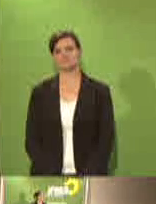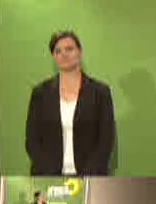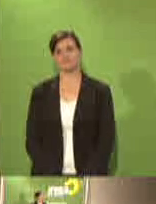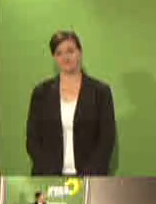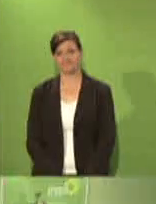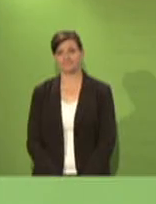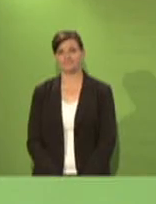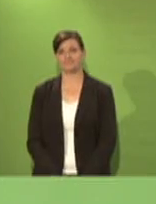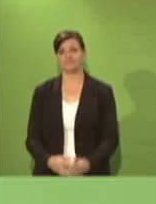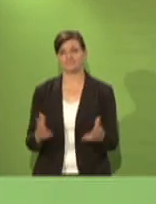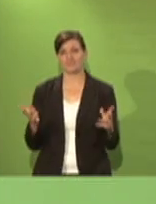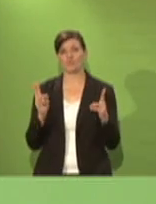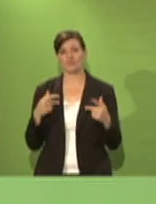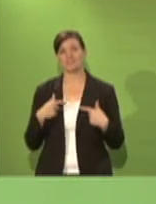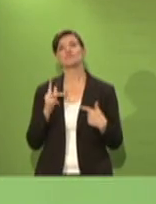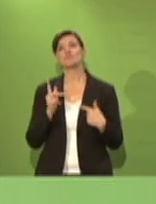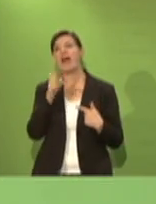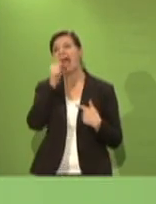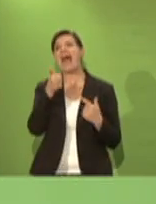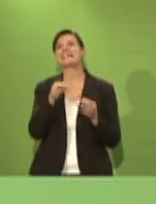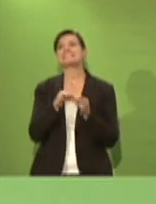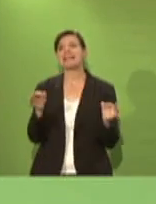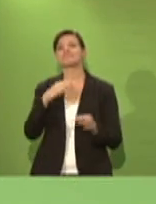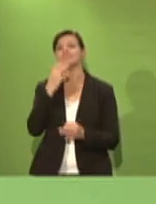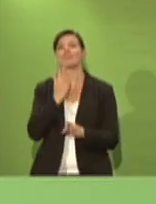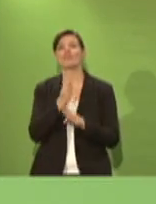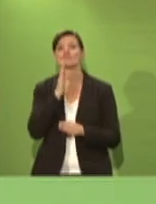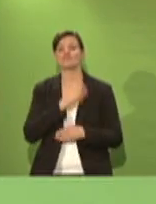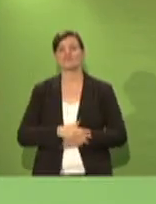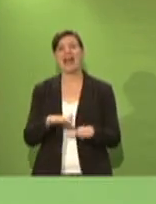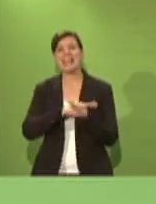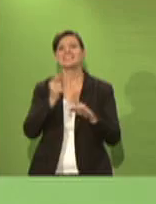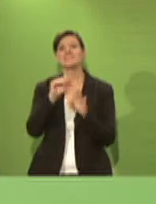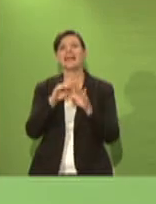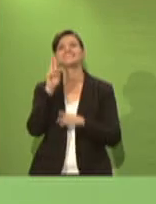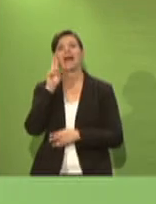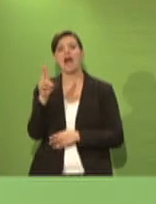Ja, normalerweise müsste ich nur einen Satz sagen. Der Landesfinanzrat hat den Haushalt